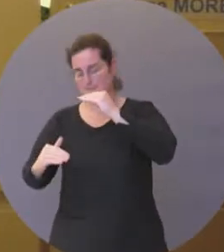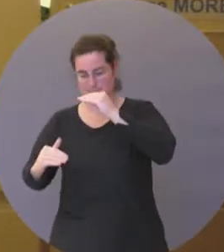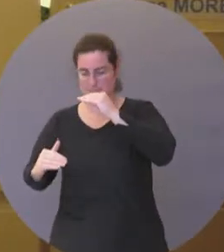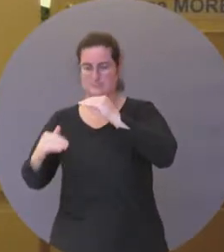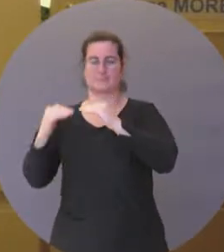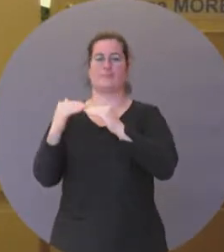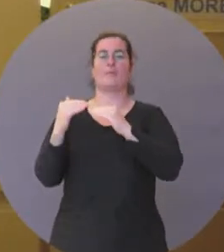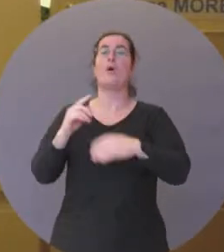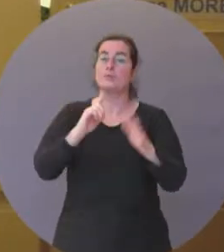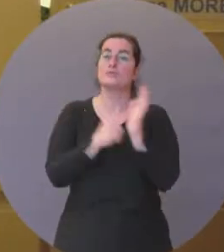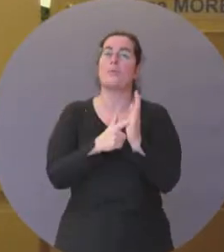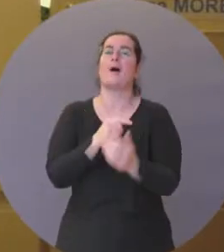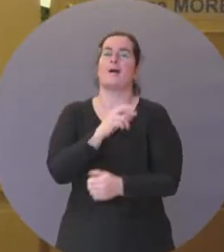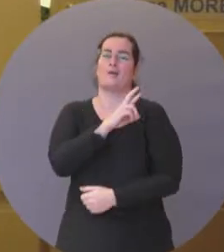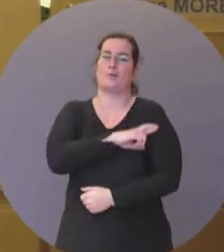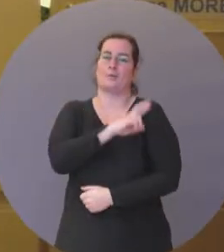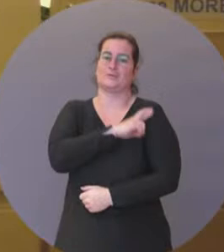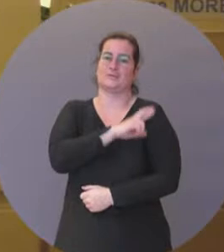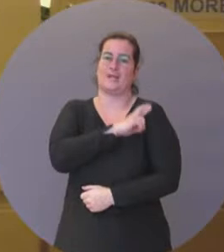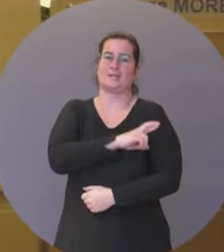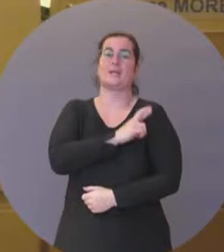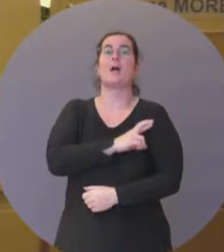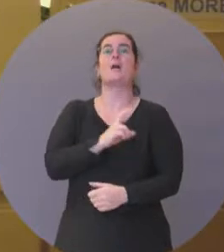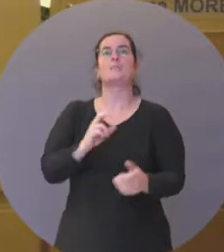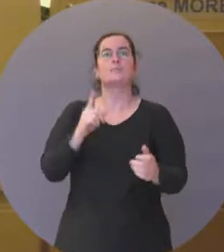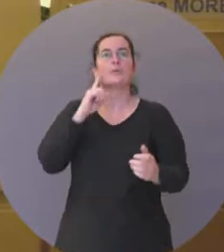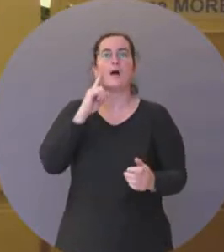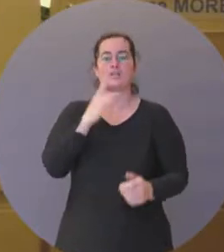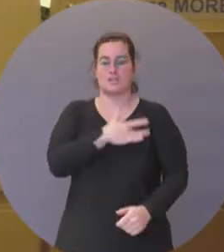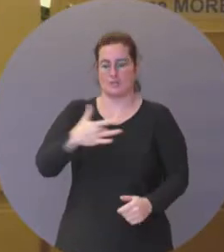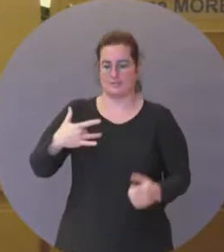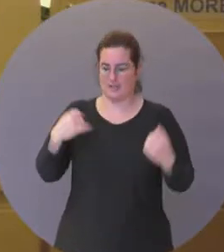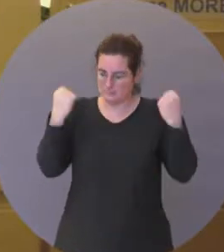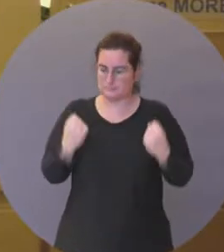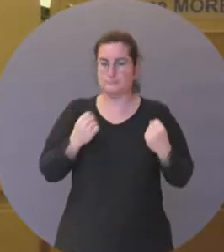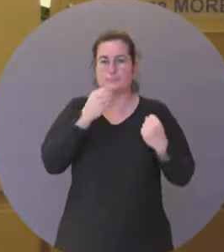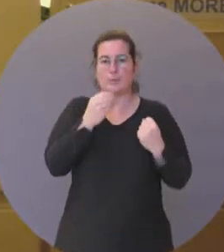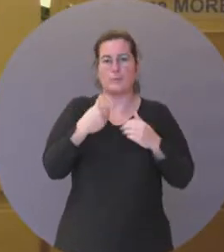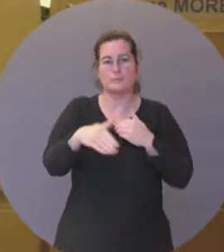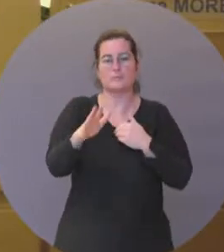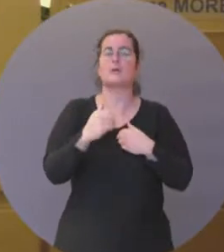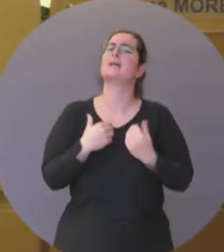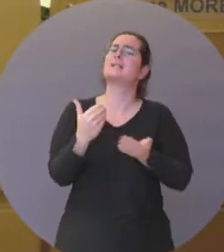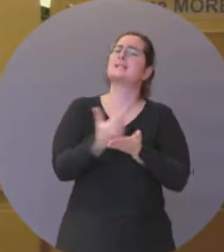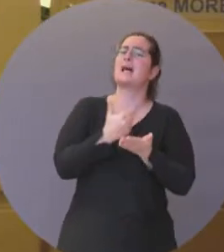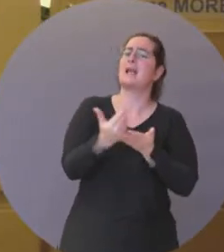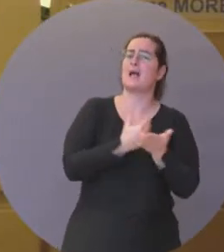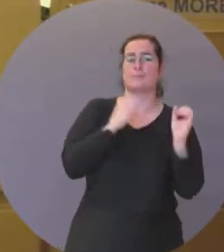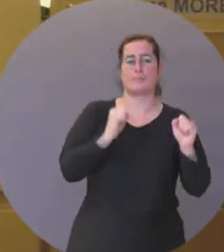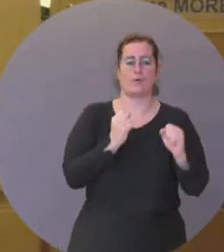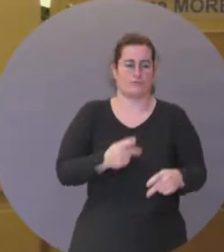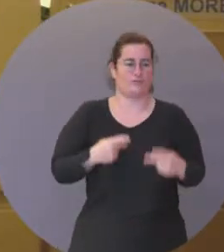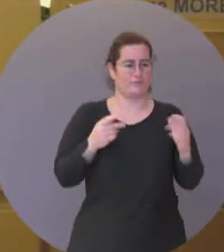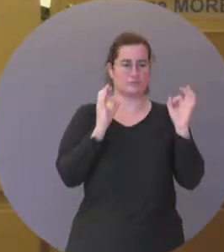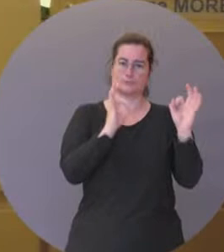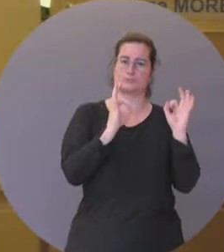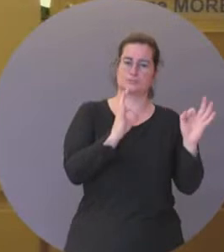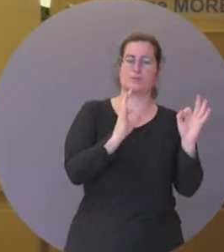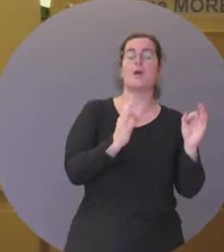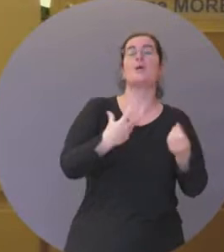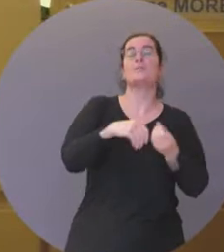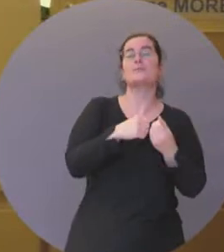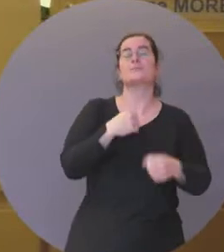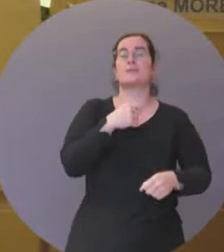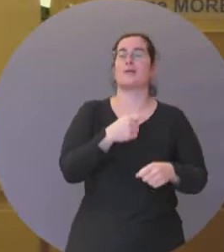il est encore encore en bonne santé pardon des salaires qui permettent de vivre décemment une répartition du travail par